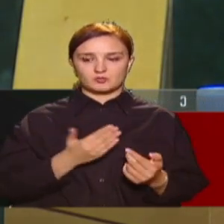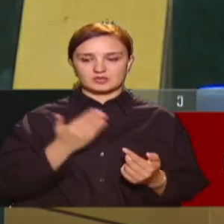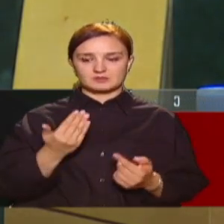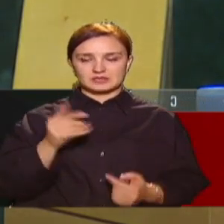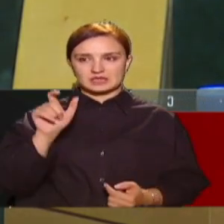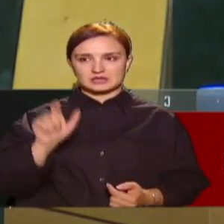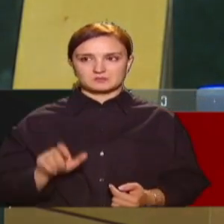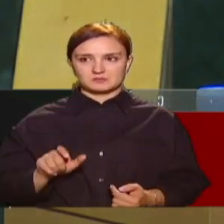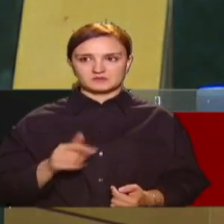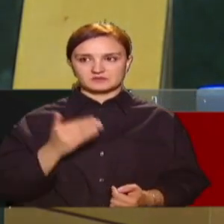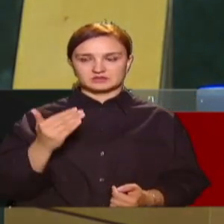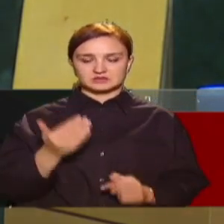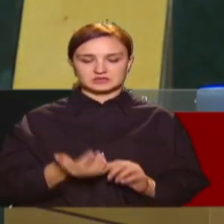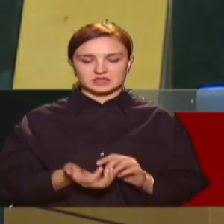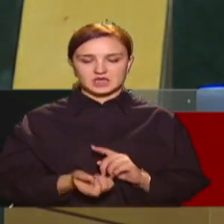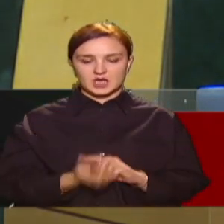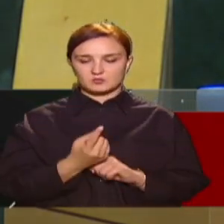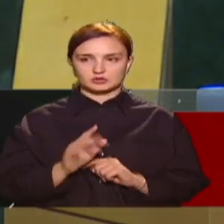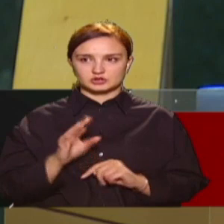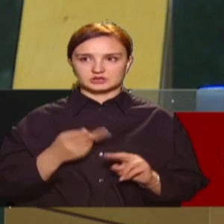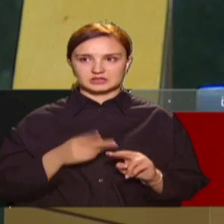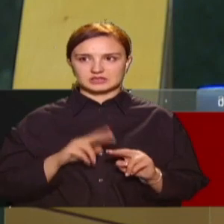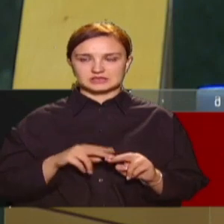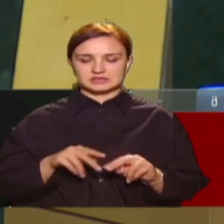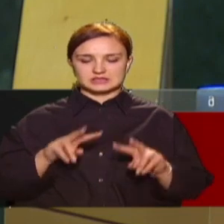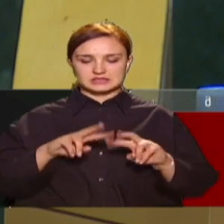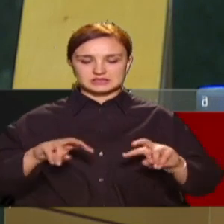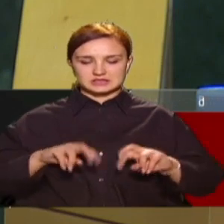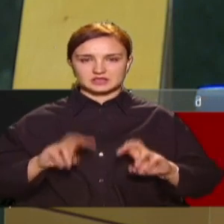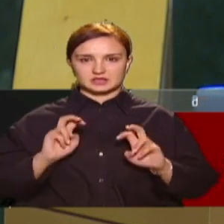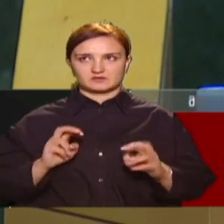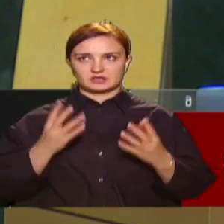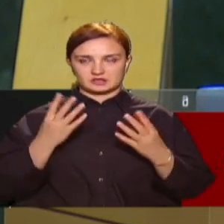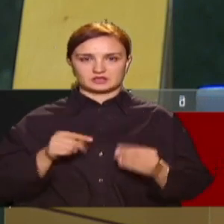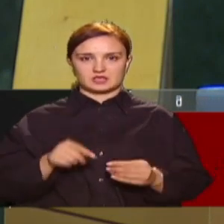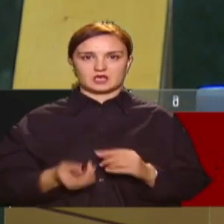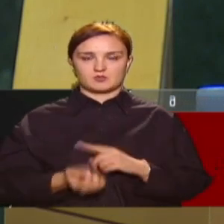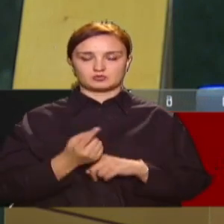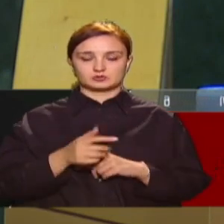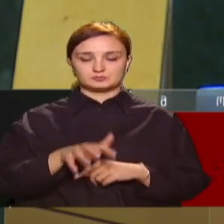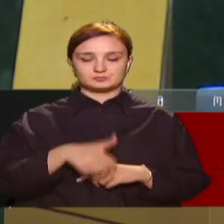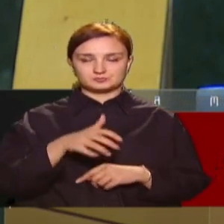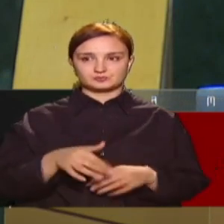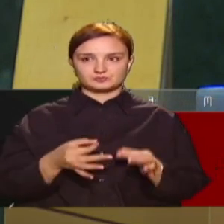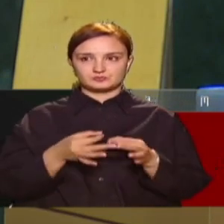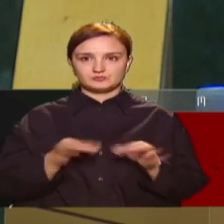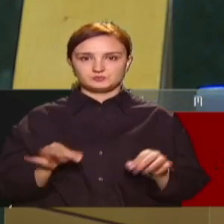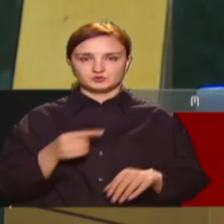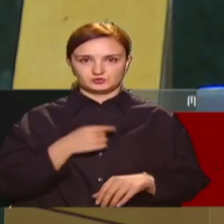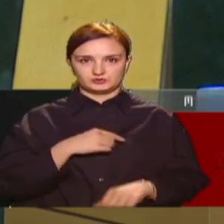ერთი კონკრეტული პირის აღმოჩენა, ეს არის მოცემული ექსპედიციის აღმოჩენა, რომლის გათხრებზეც ნებართვა გავეცით